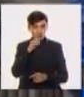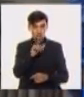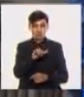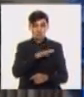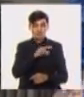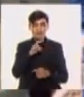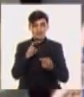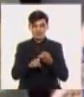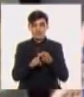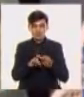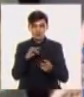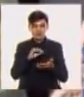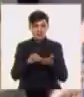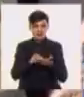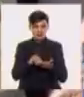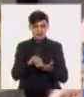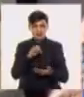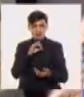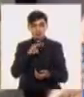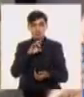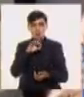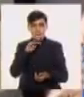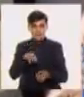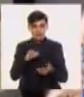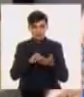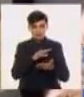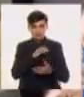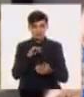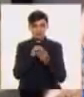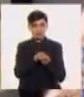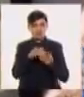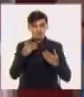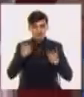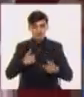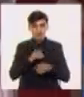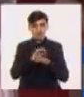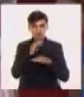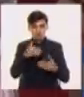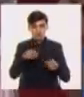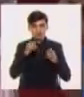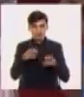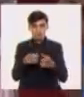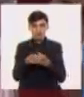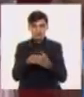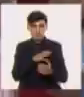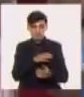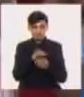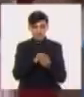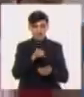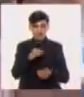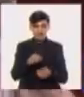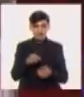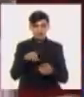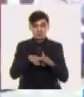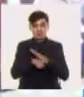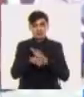коронавирус, а в заключении написали тромбоэмболия. Тело отправили в морг. Захоронением занималась спецбригада. Родственникам разрешили проститься лишь на удалении,